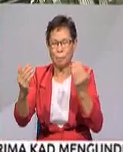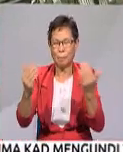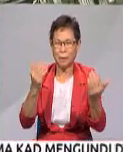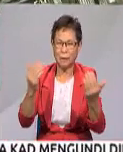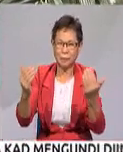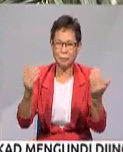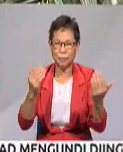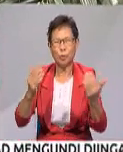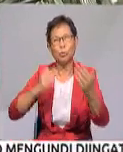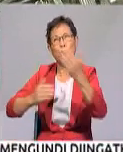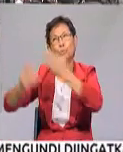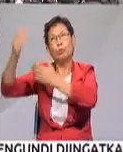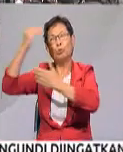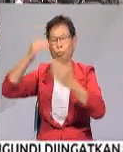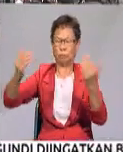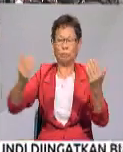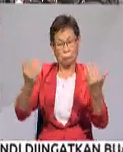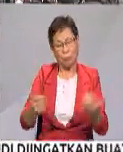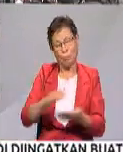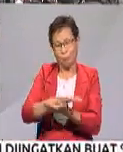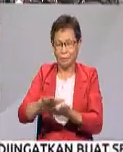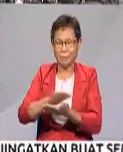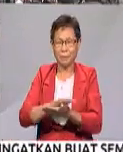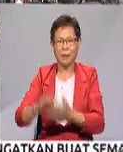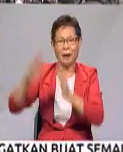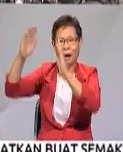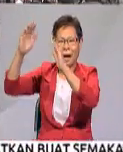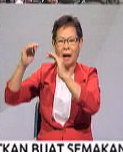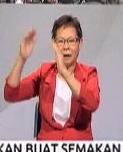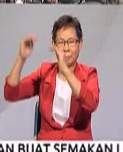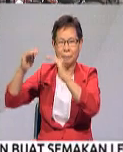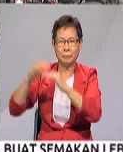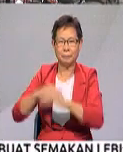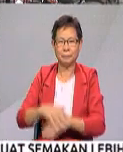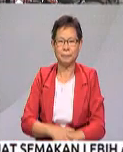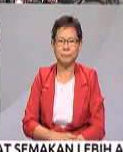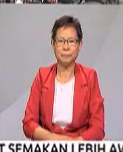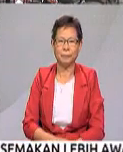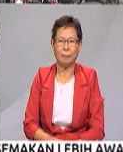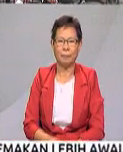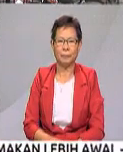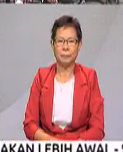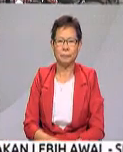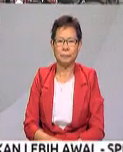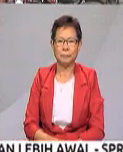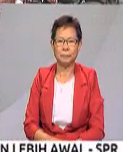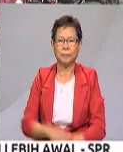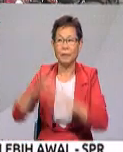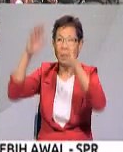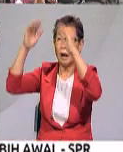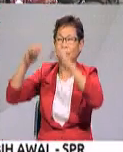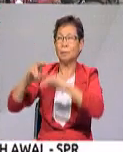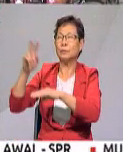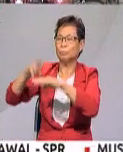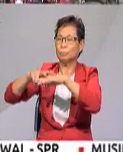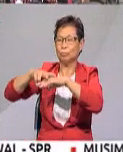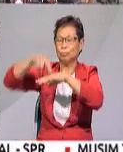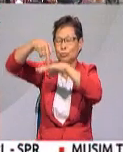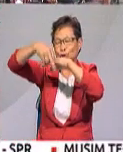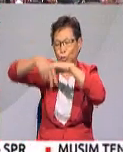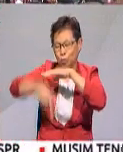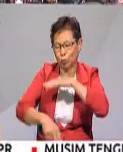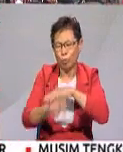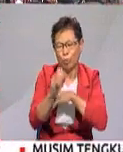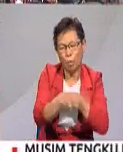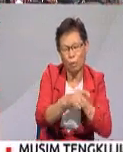dengan dulu. Harap dorang bolehlah apa tu turun ke bawah untuk buang sampah